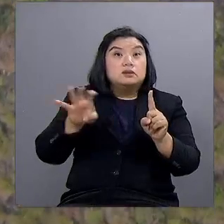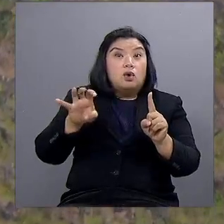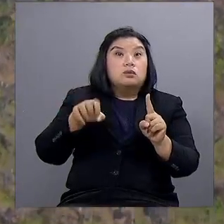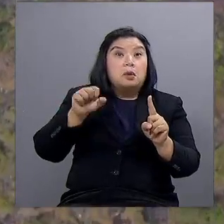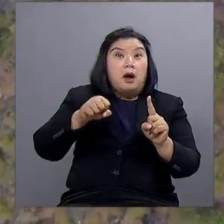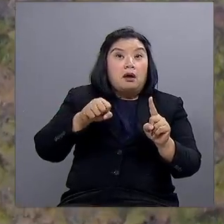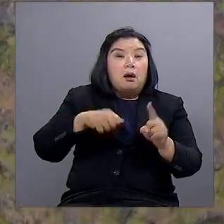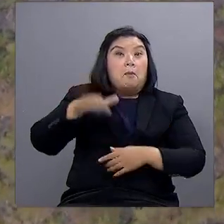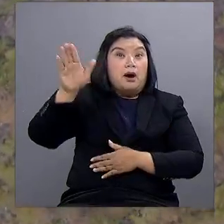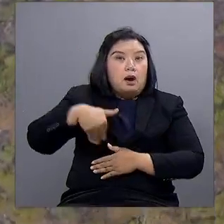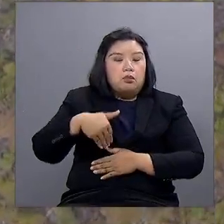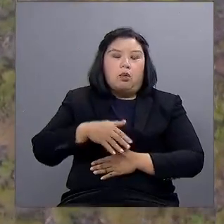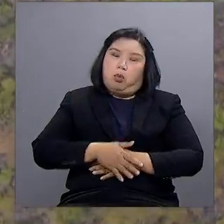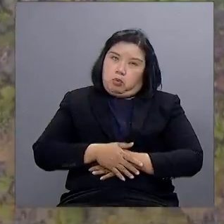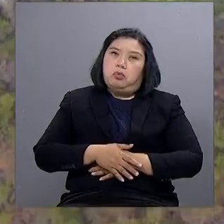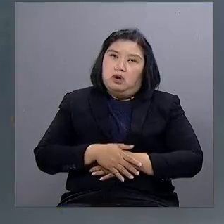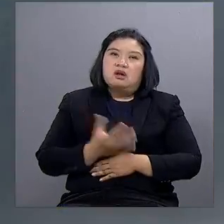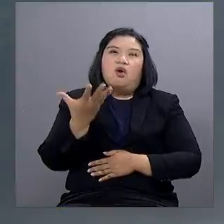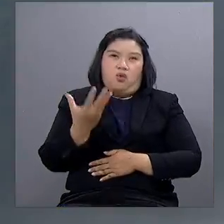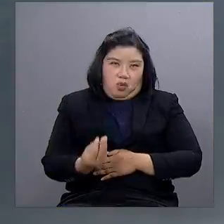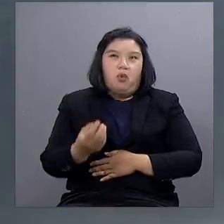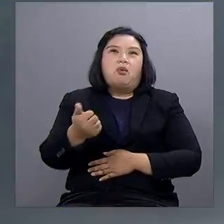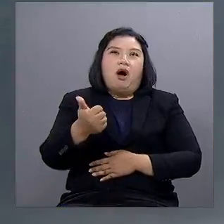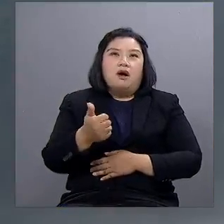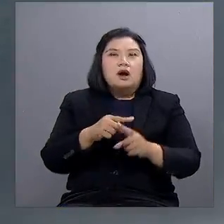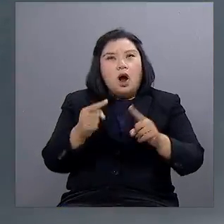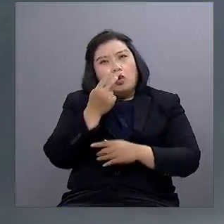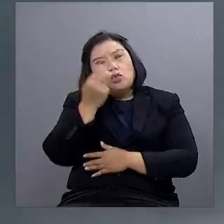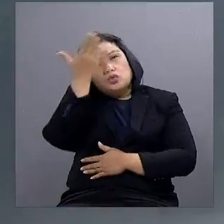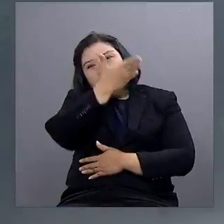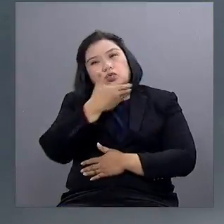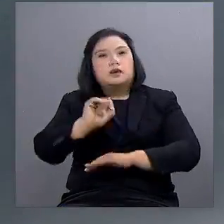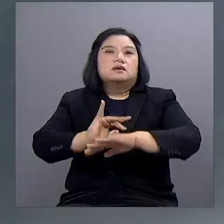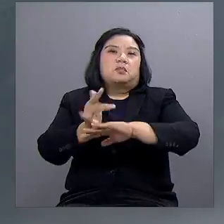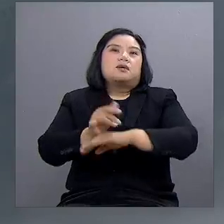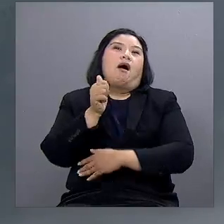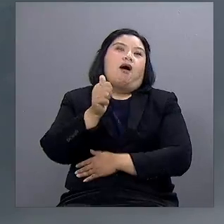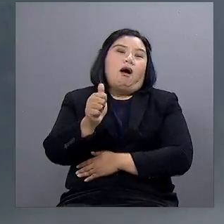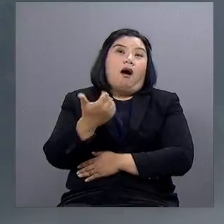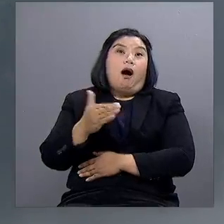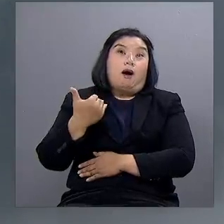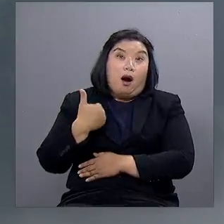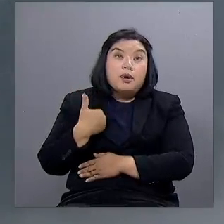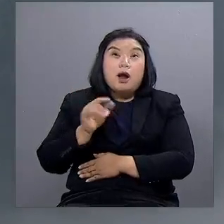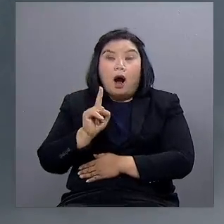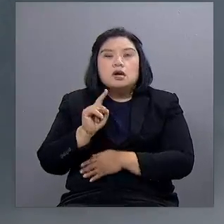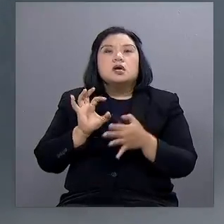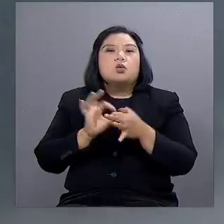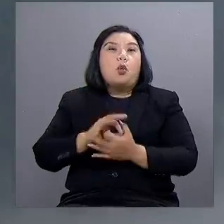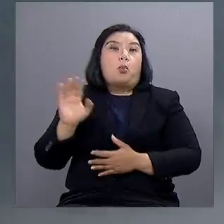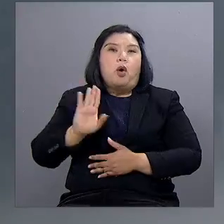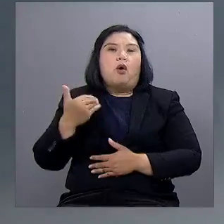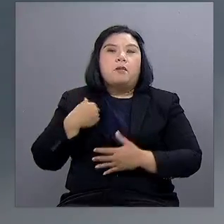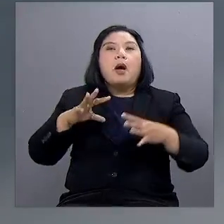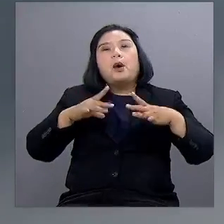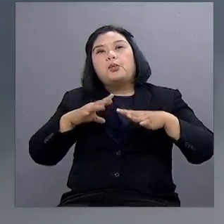เยอะอยู่พอสมควรนะครับดูแล้วผสมผสานกลมกลืนกับธรรมชาติเป็นอย่างดีและตลอดเส้นทางไม่ต้องกังวลไปครับเขาจะมีจุดพักชมวิวเป็นจุ